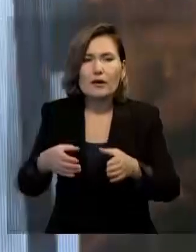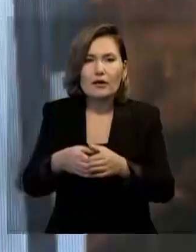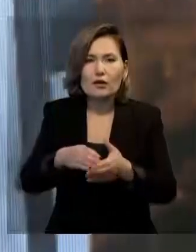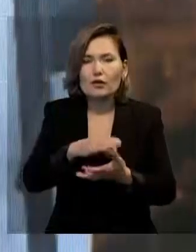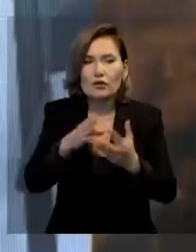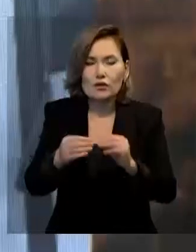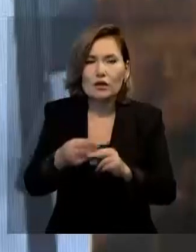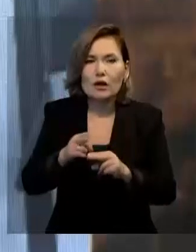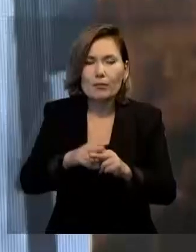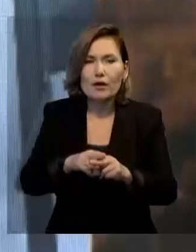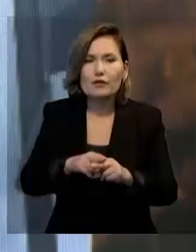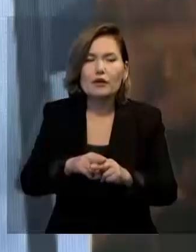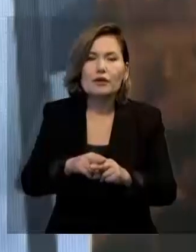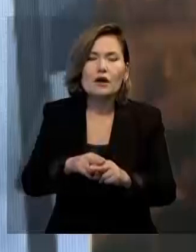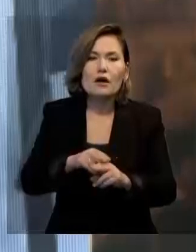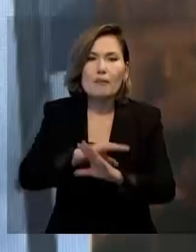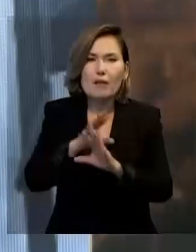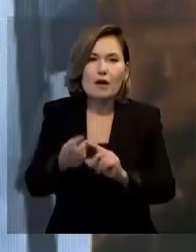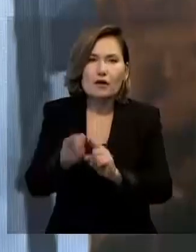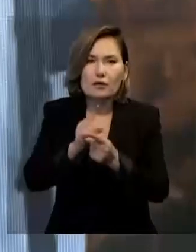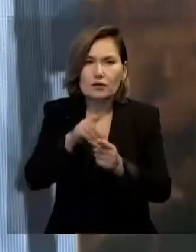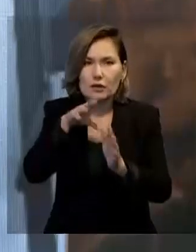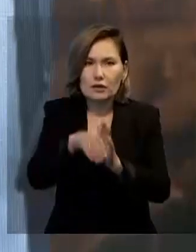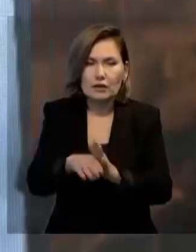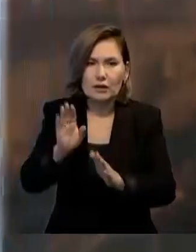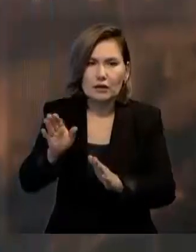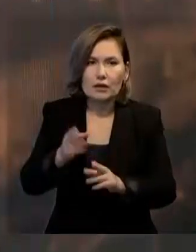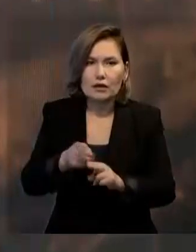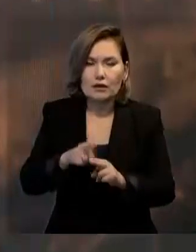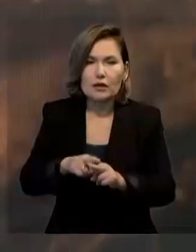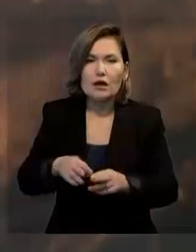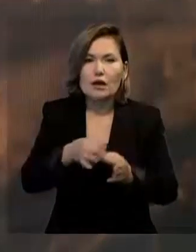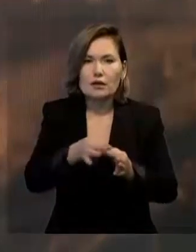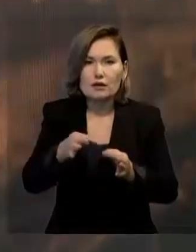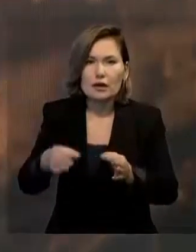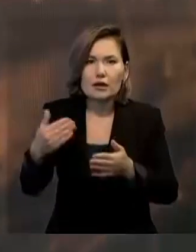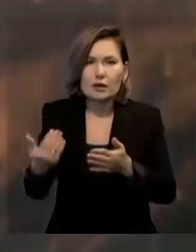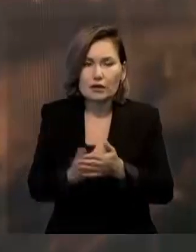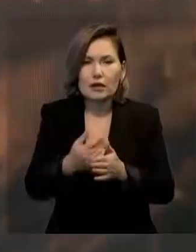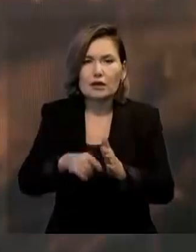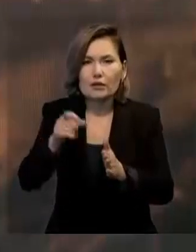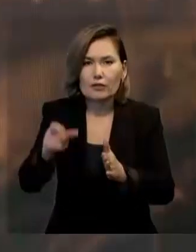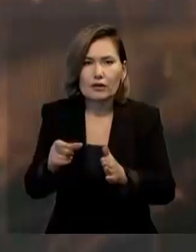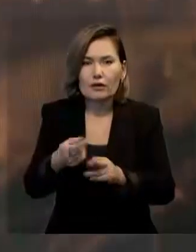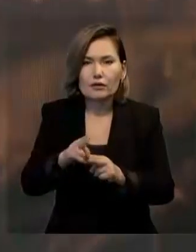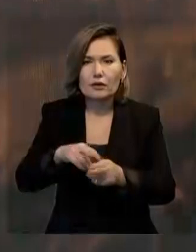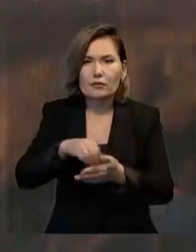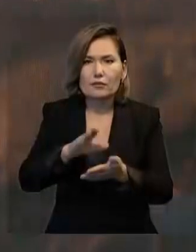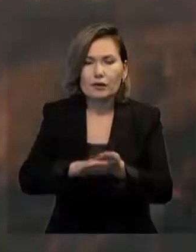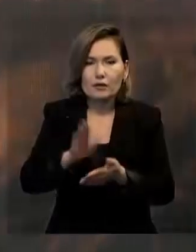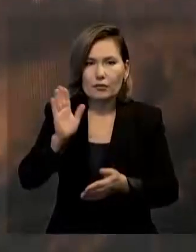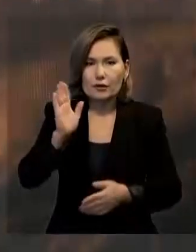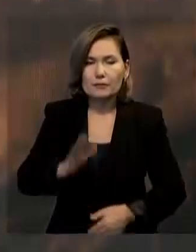сенаттың 1/3 бөлігінің құрамын толығымен жаңартады. Аймақтық жаңа депутаттар да белгілі болады.